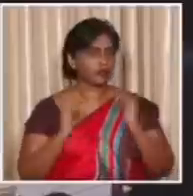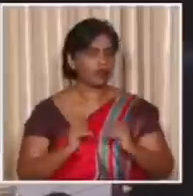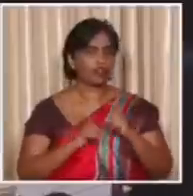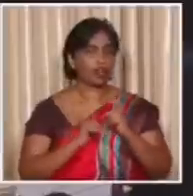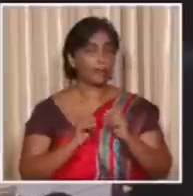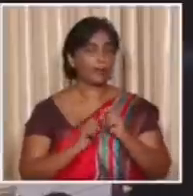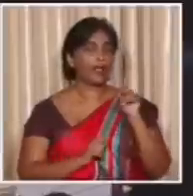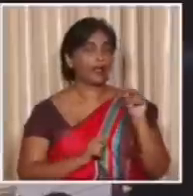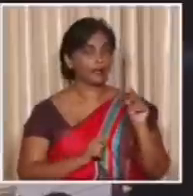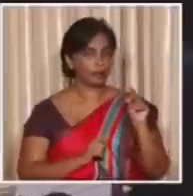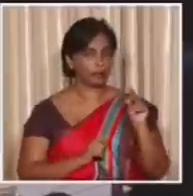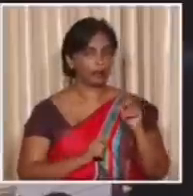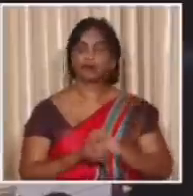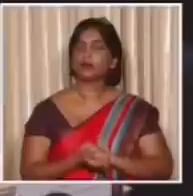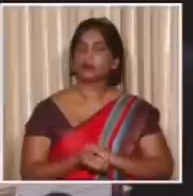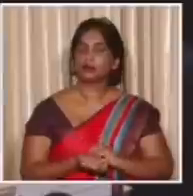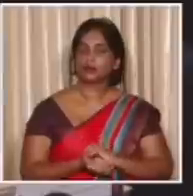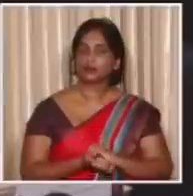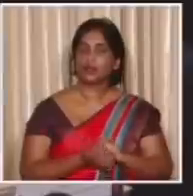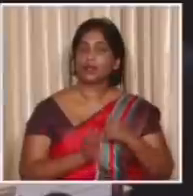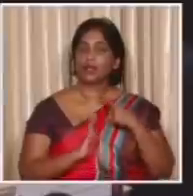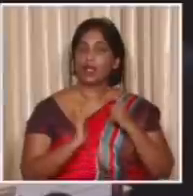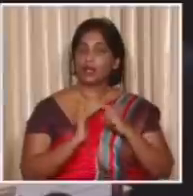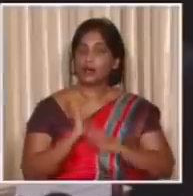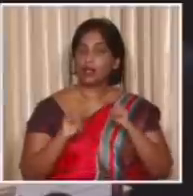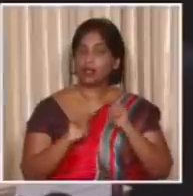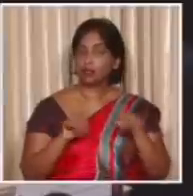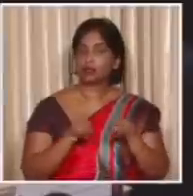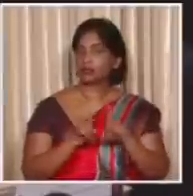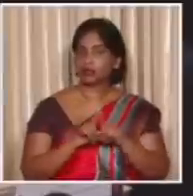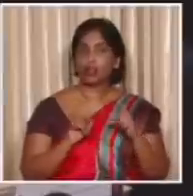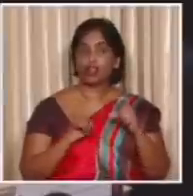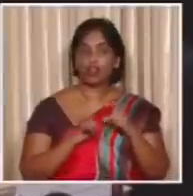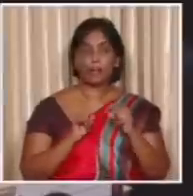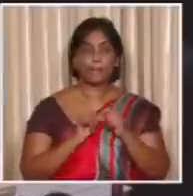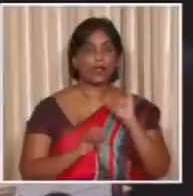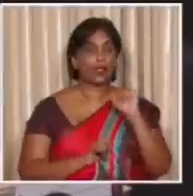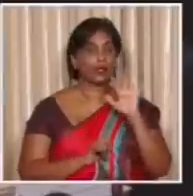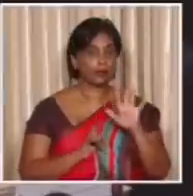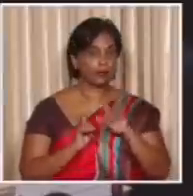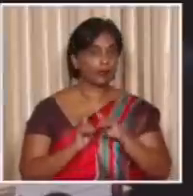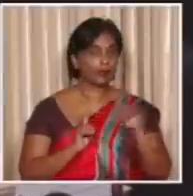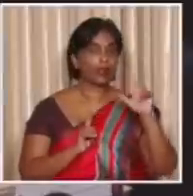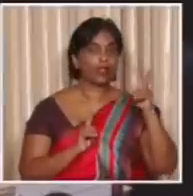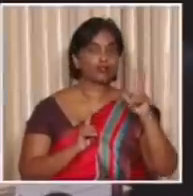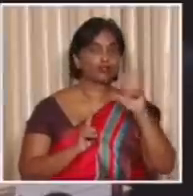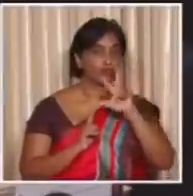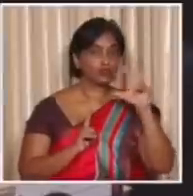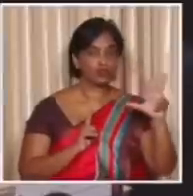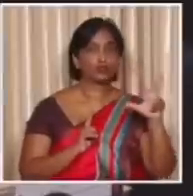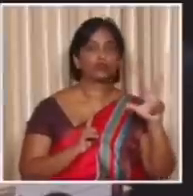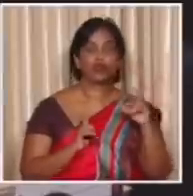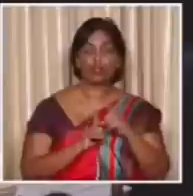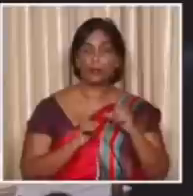බිලියන 11කින්. හරිද? ජාත්‍යන්තර මූල්‍ය අරමුදලට අනුව ඩොලර් බිලියන 65 ඉඳන් 88 දක්වා ඒ